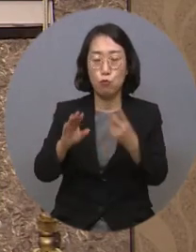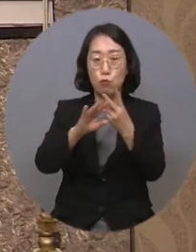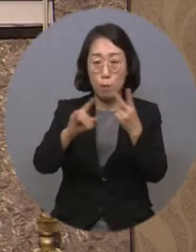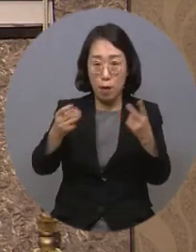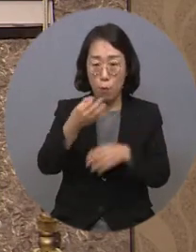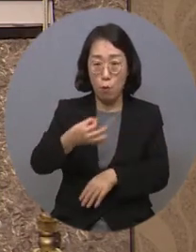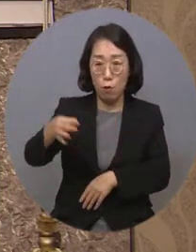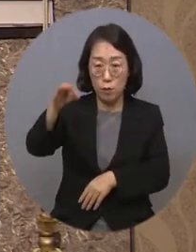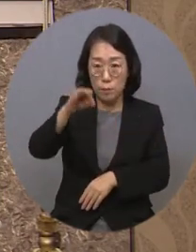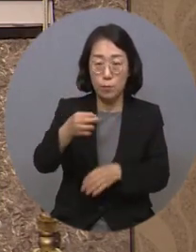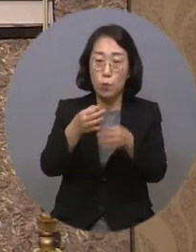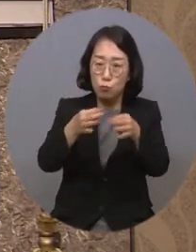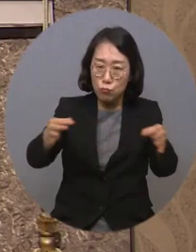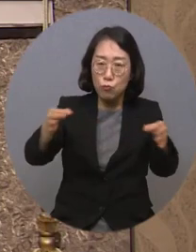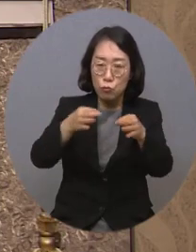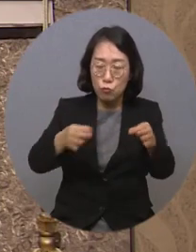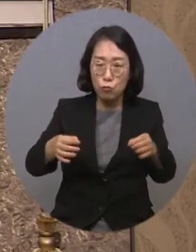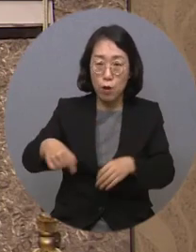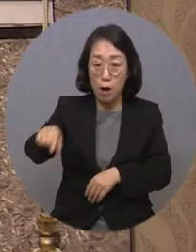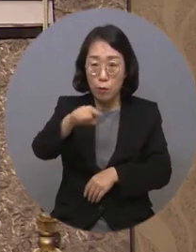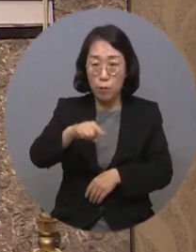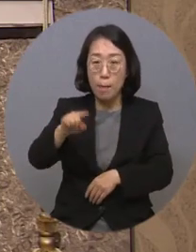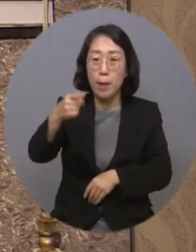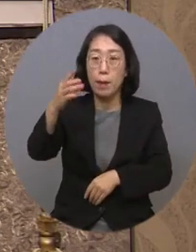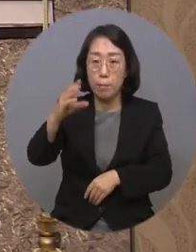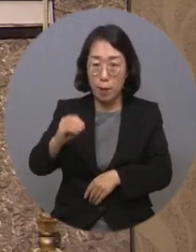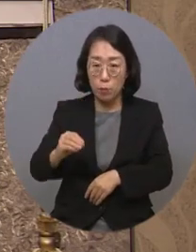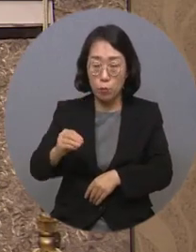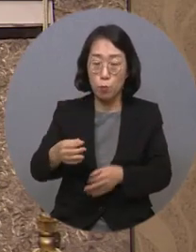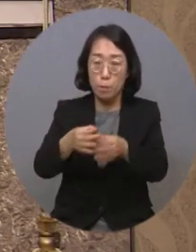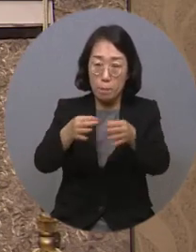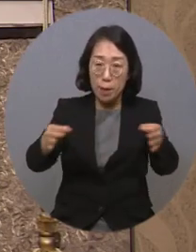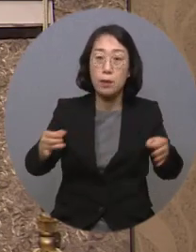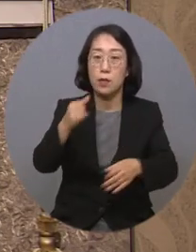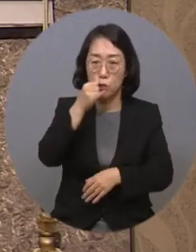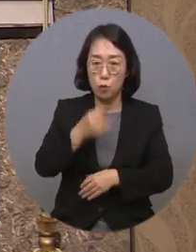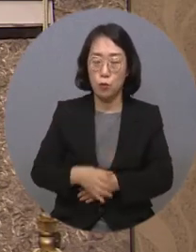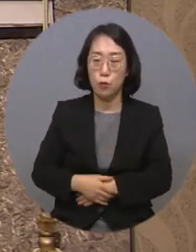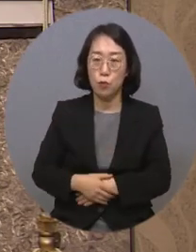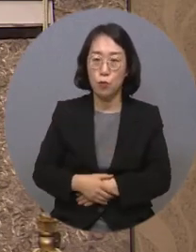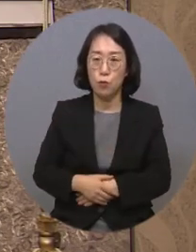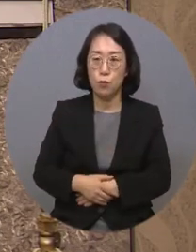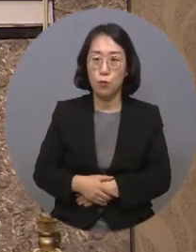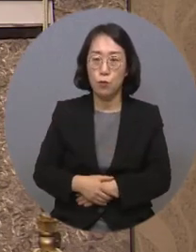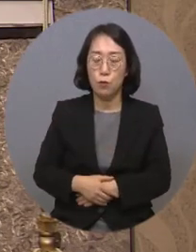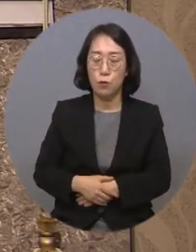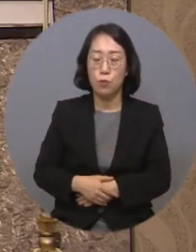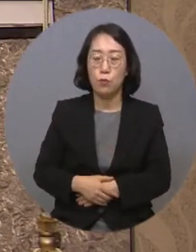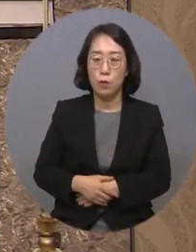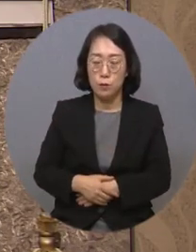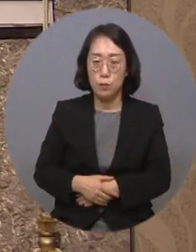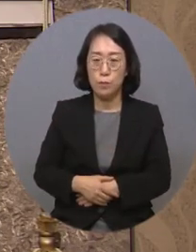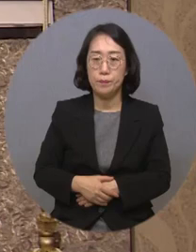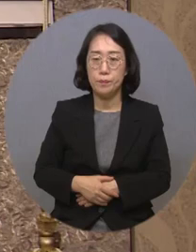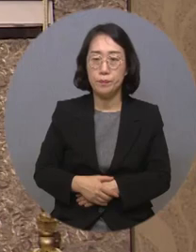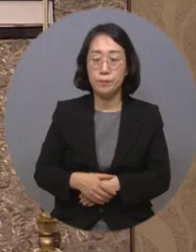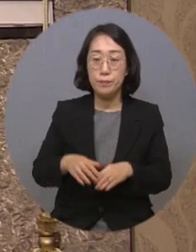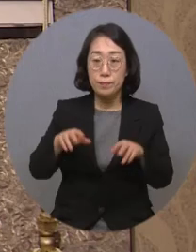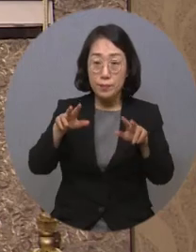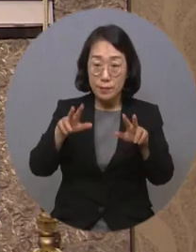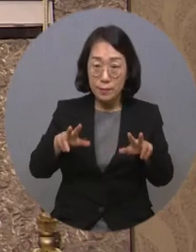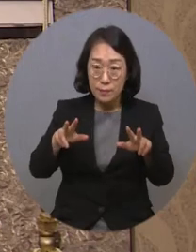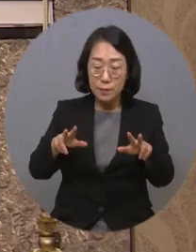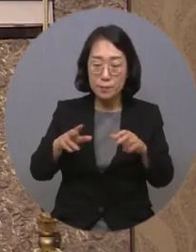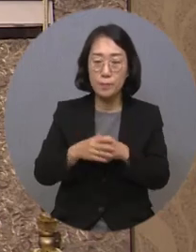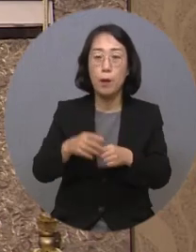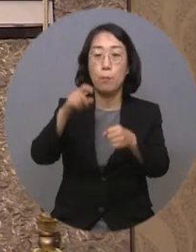인상이 됐고 네. 제일 많이 받는 친구는 거의 뭐 100만 원 가까이 이렇게 받고 있는 친구들도 있고요. 그래서 이제 현재 저희가